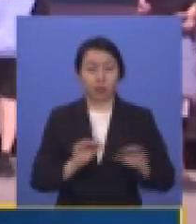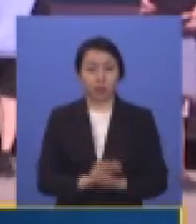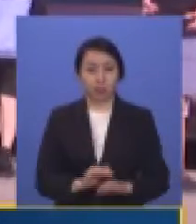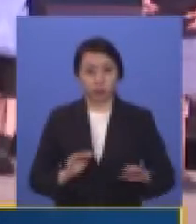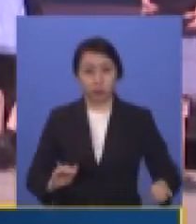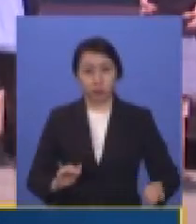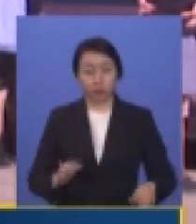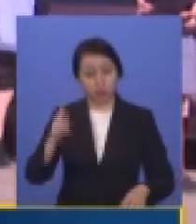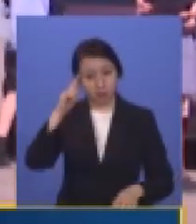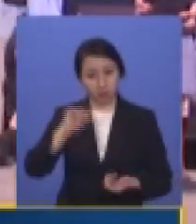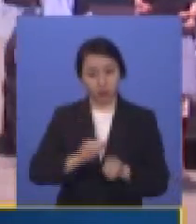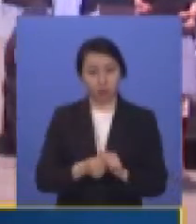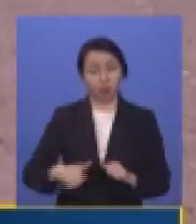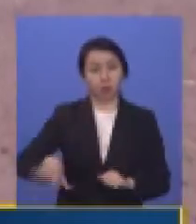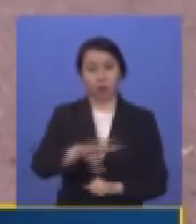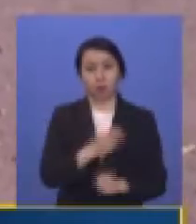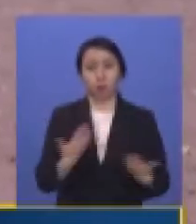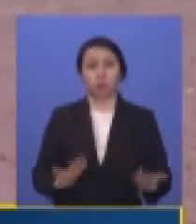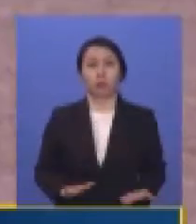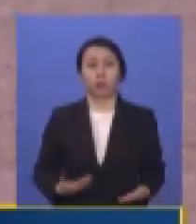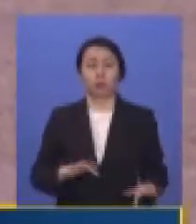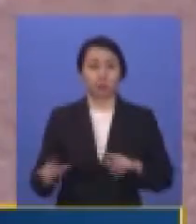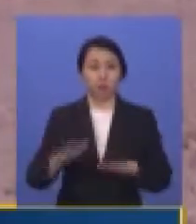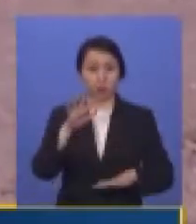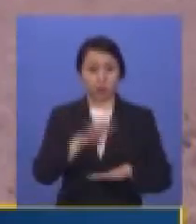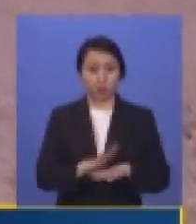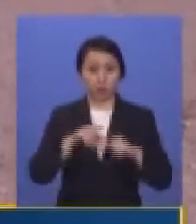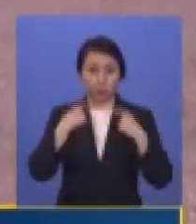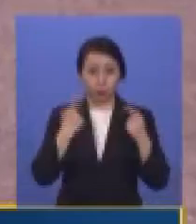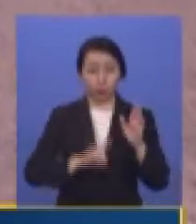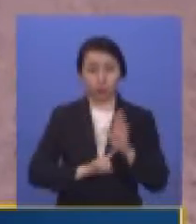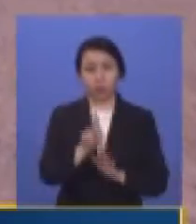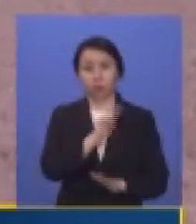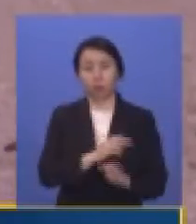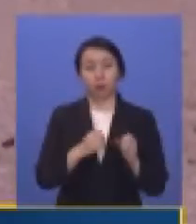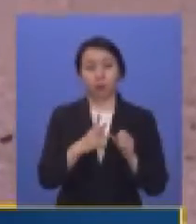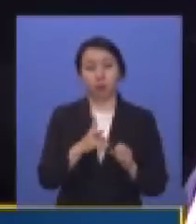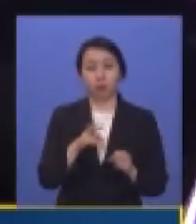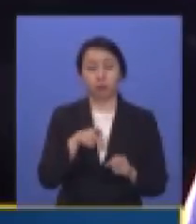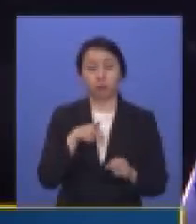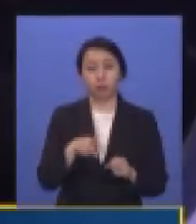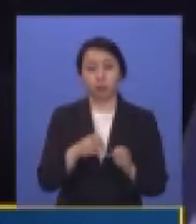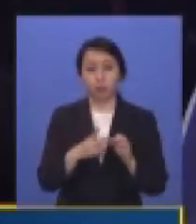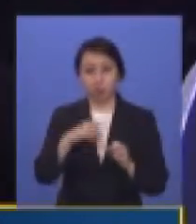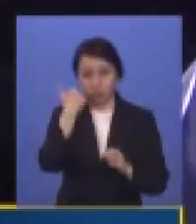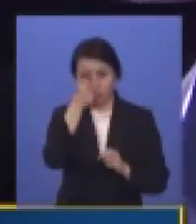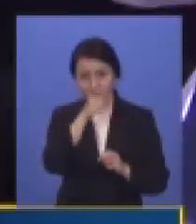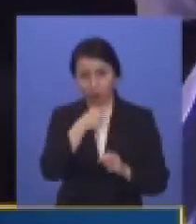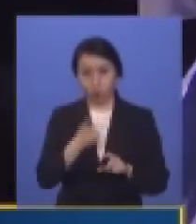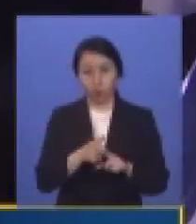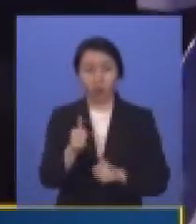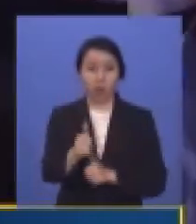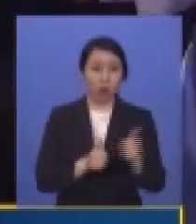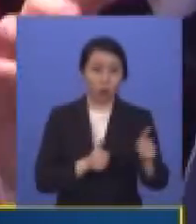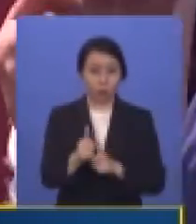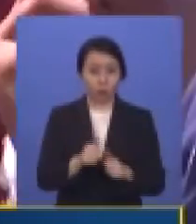областной больнице, запомнились на всю жизнь. Благотворительный фонд «Улыбка» начал свою работу 15 мая 2013 года. Этот